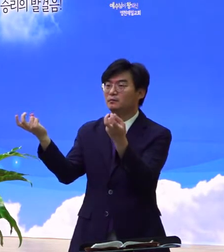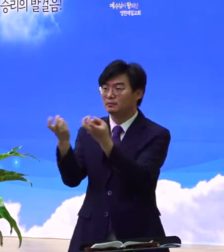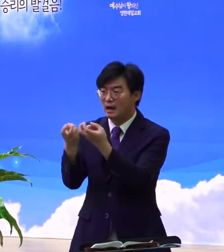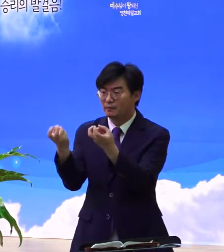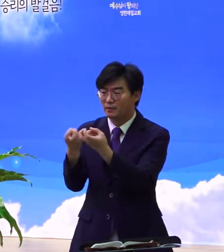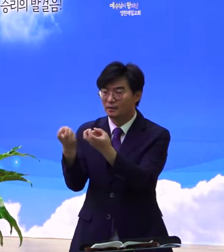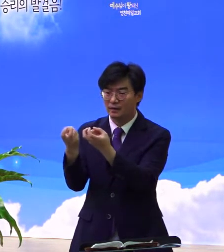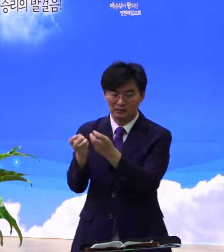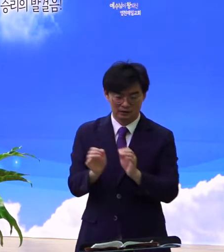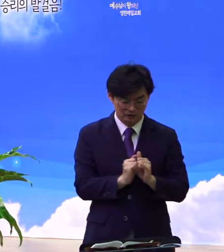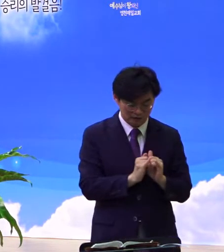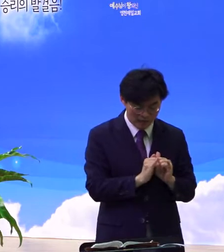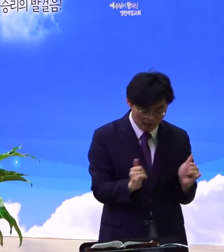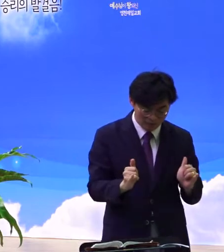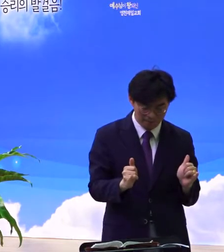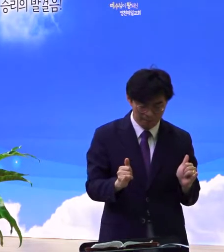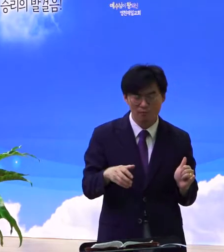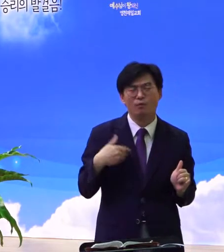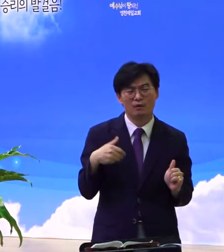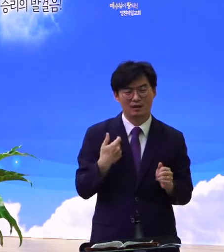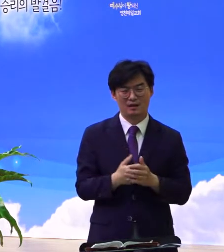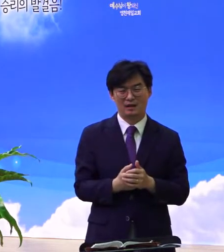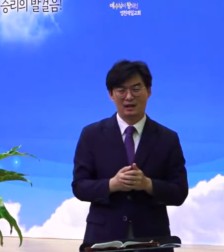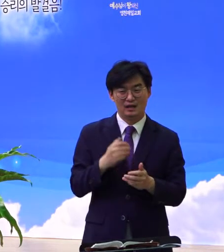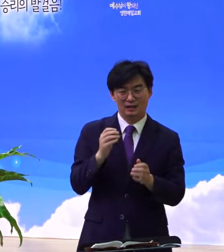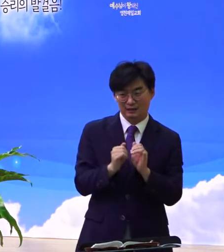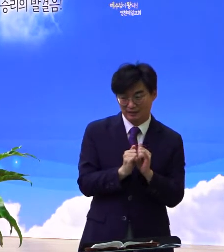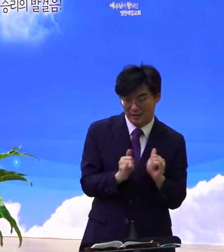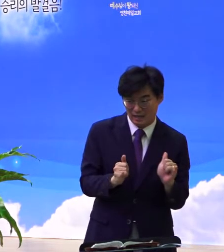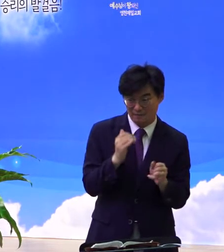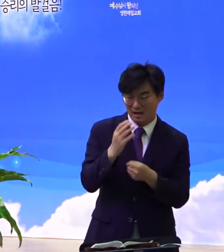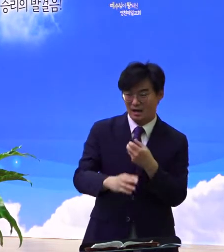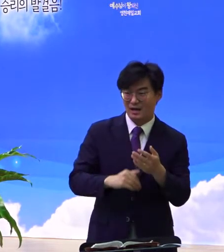없습니다. 그것이 문제입니다.